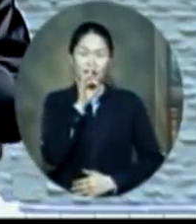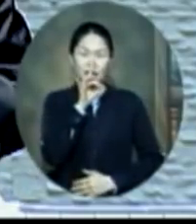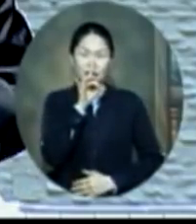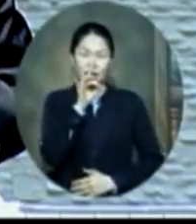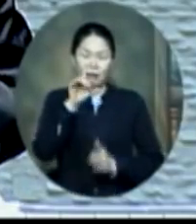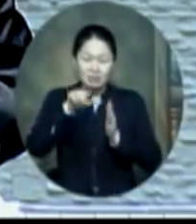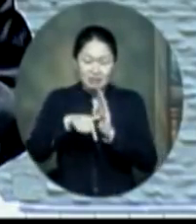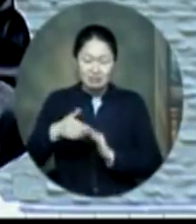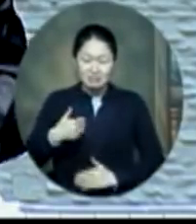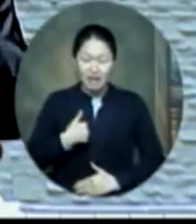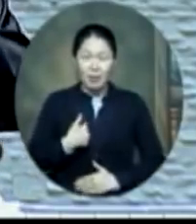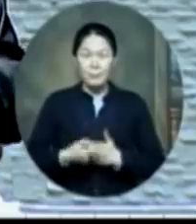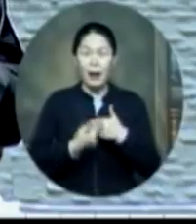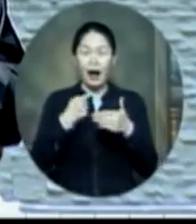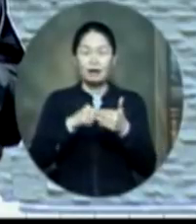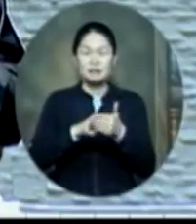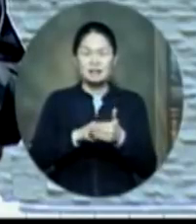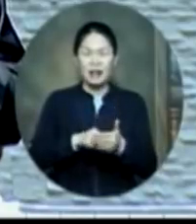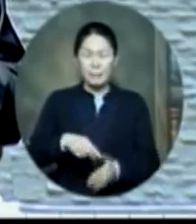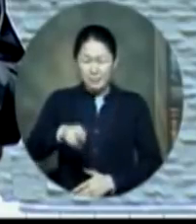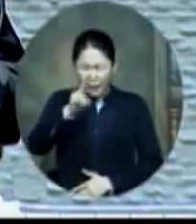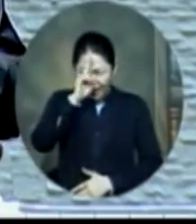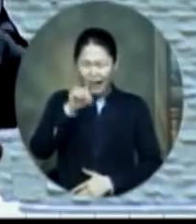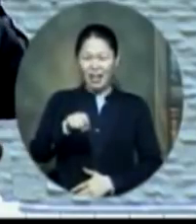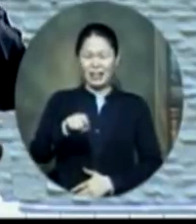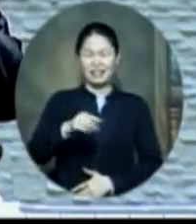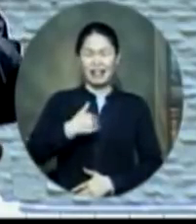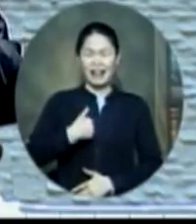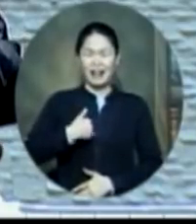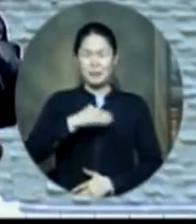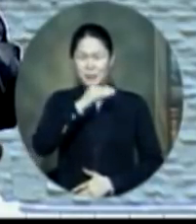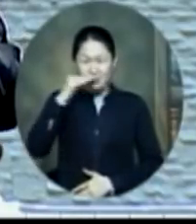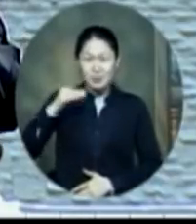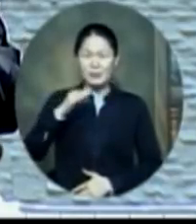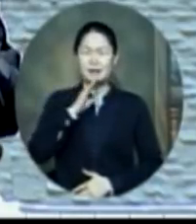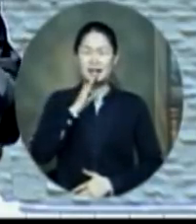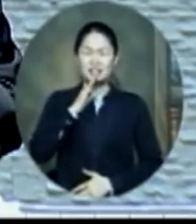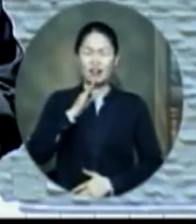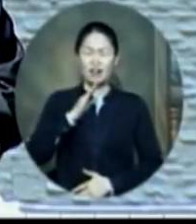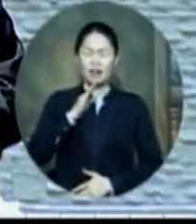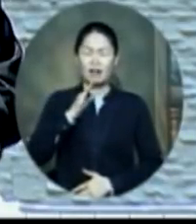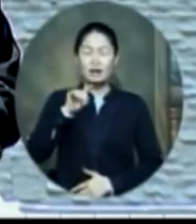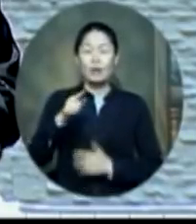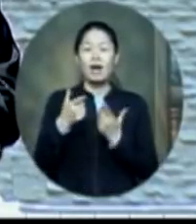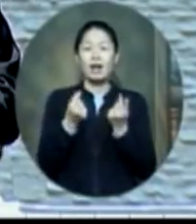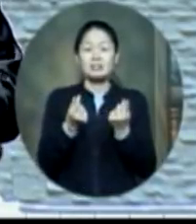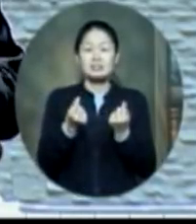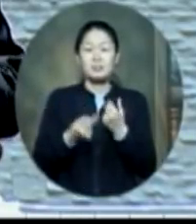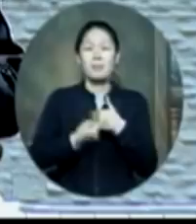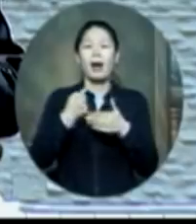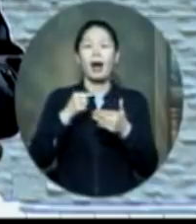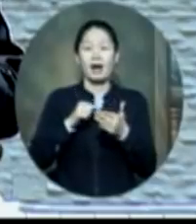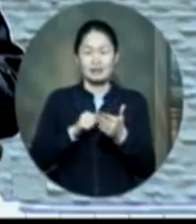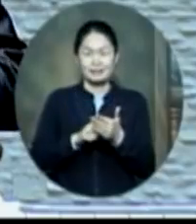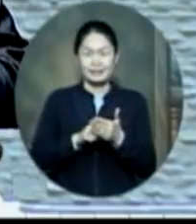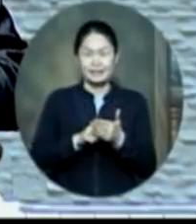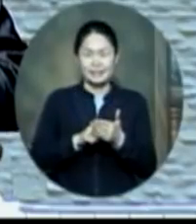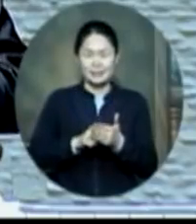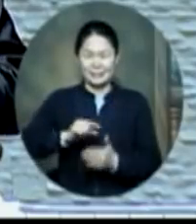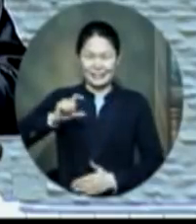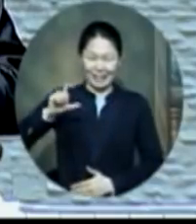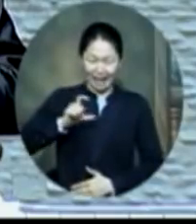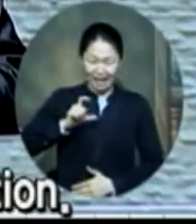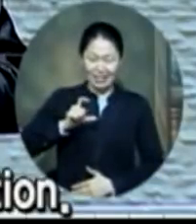그때 제 마음에 그것 봐! 내가 옳았잖아! 그런 마음이 아주 굉장히